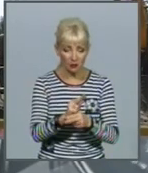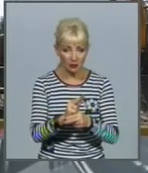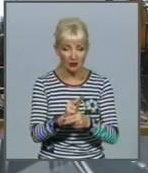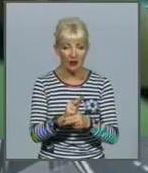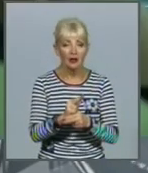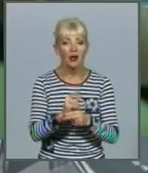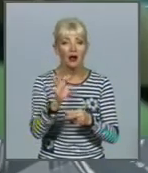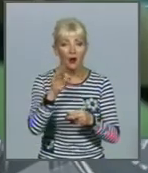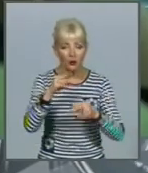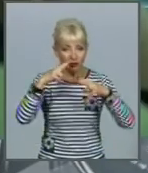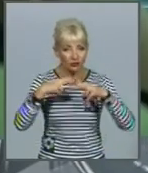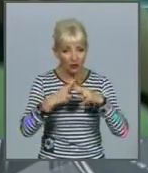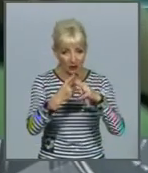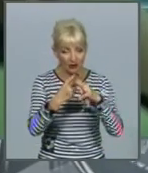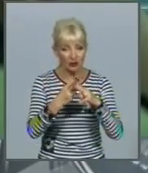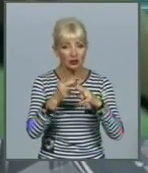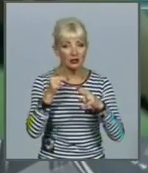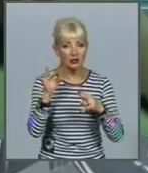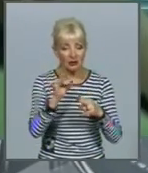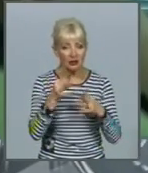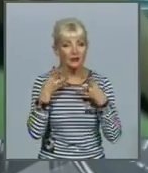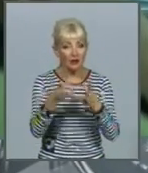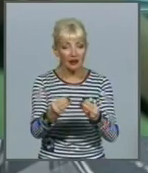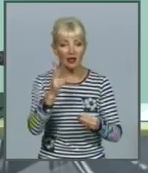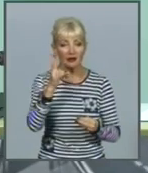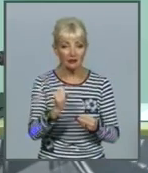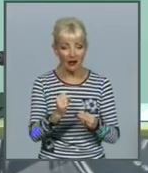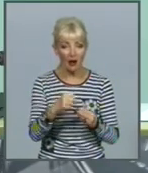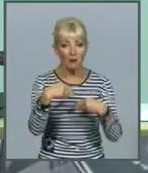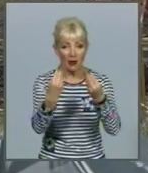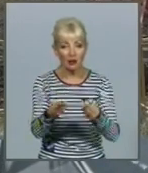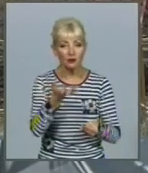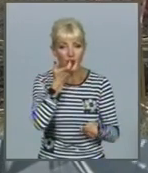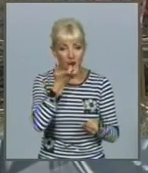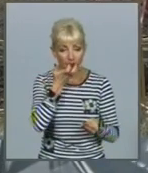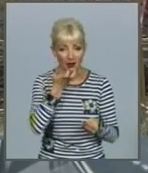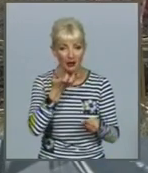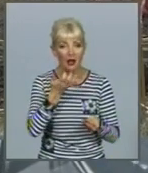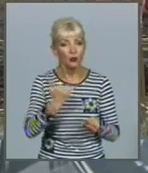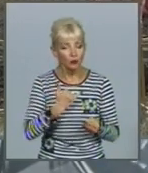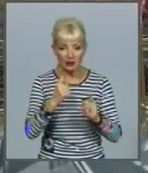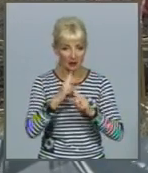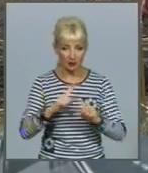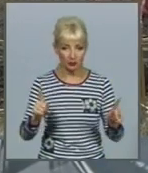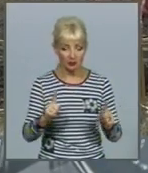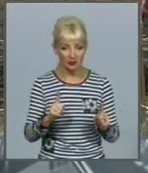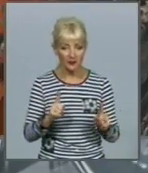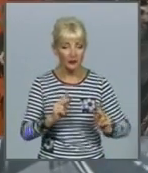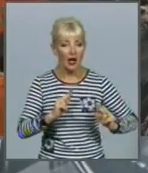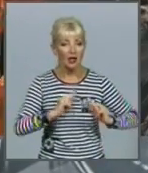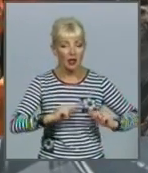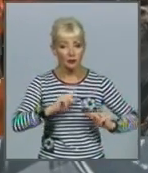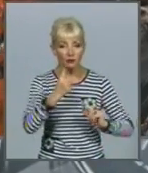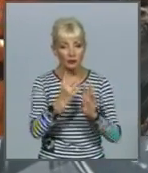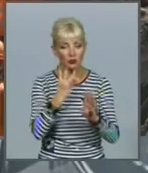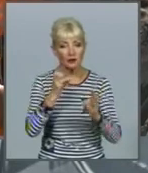линии завязаны, и влиять на пуск тепла эти разрытия у нас не будут. Працюють у першу чергу на аварійних ділянках